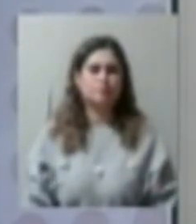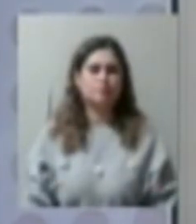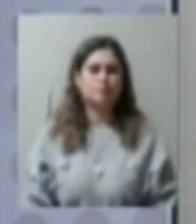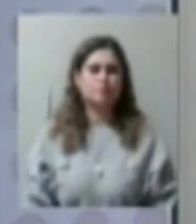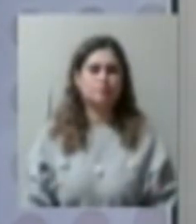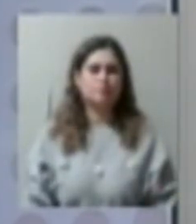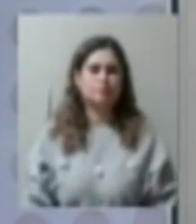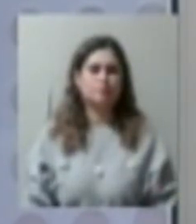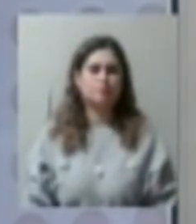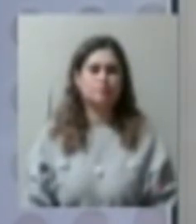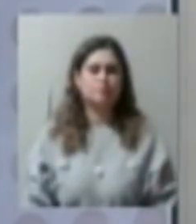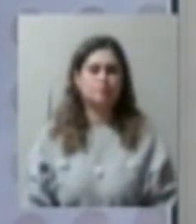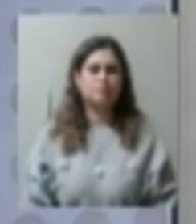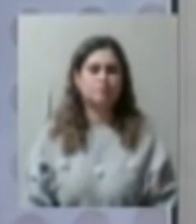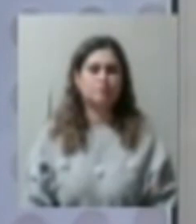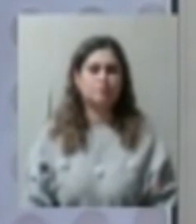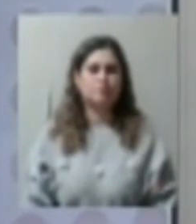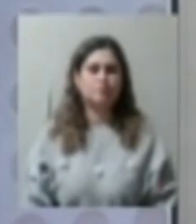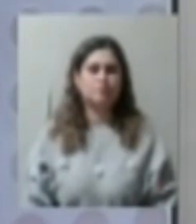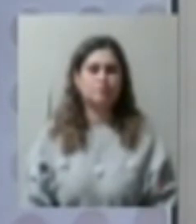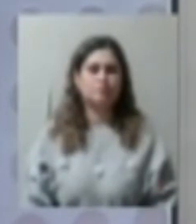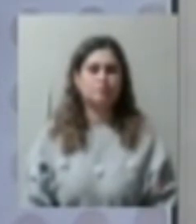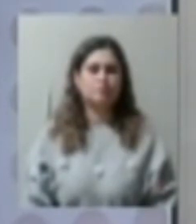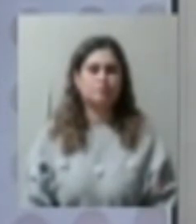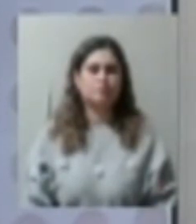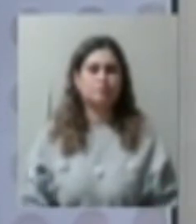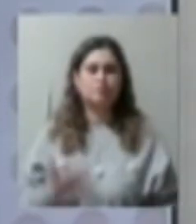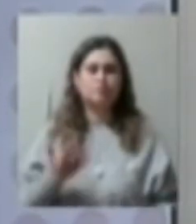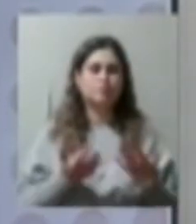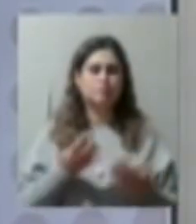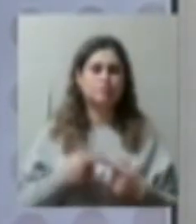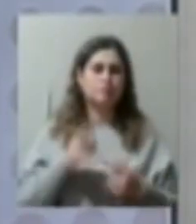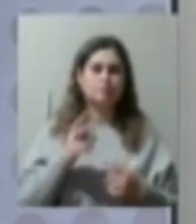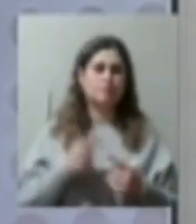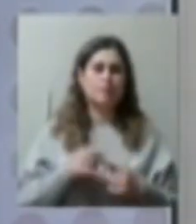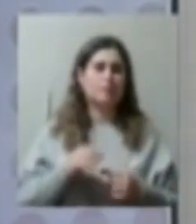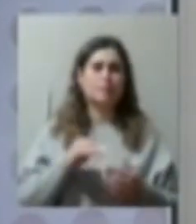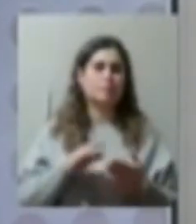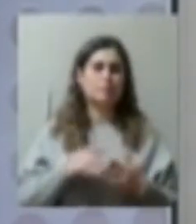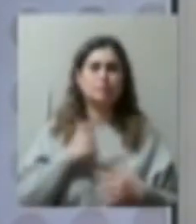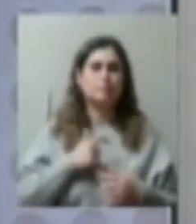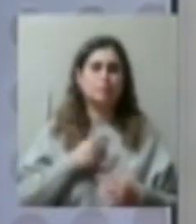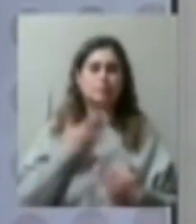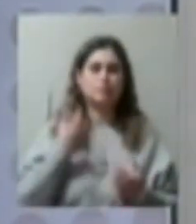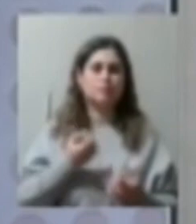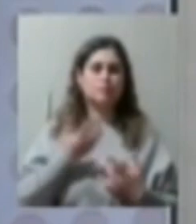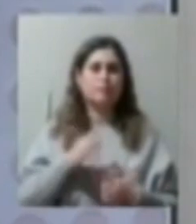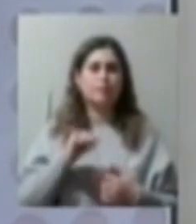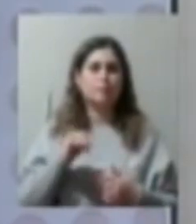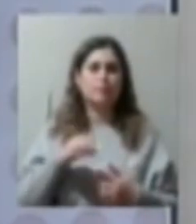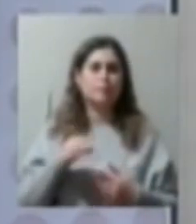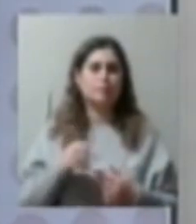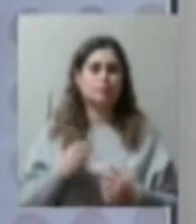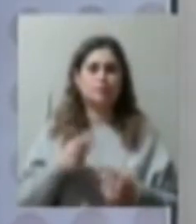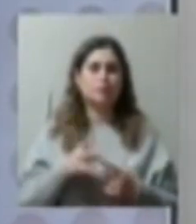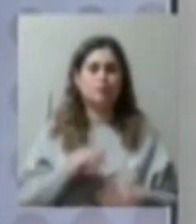про те, що там яке покарання ми чули. Власне, якщо не чіпляти на себе щось світло відбиваюче, або не